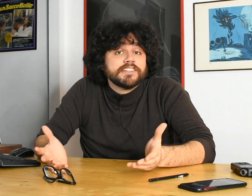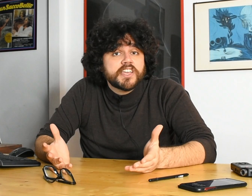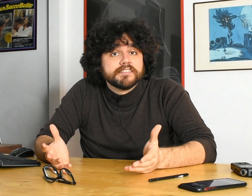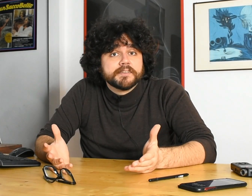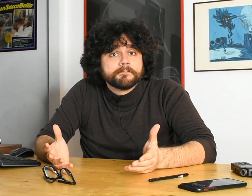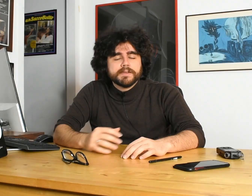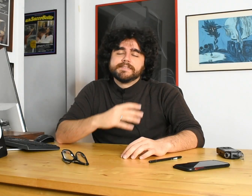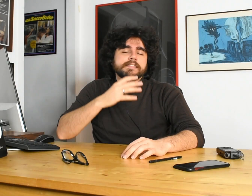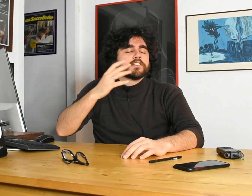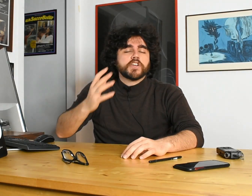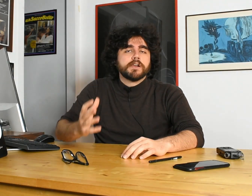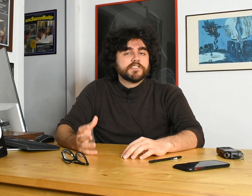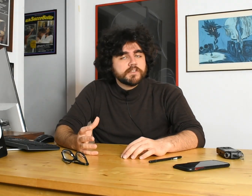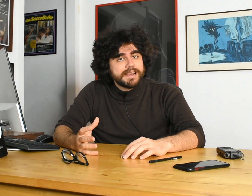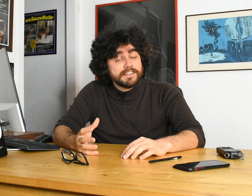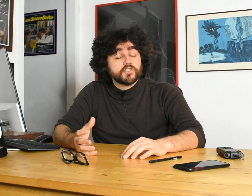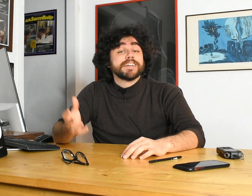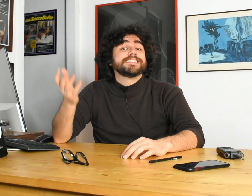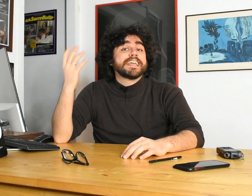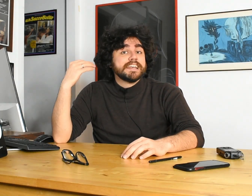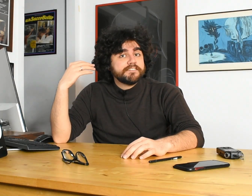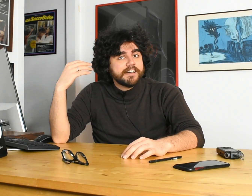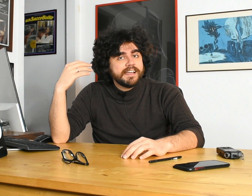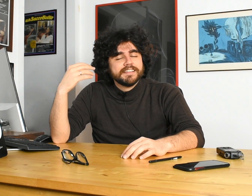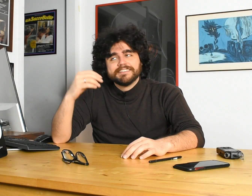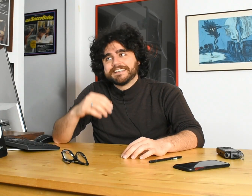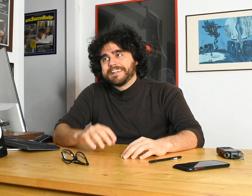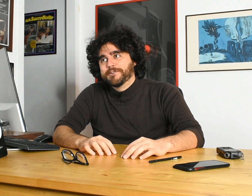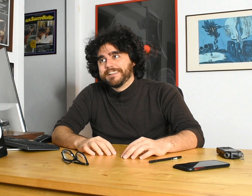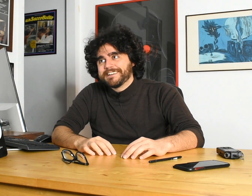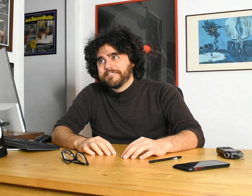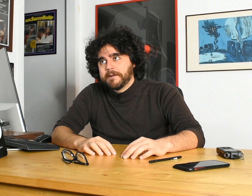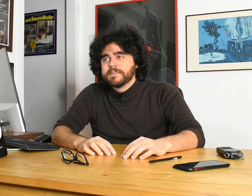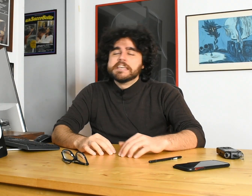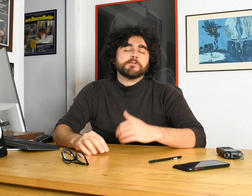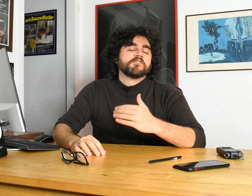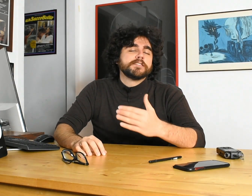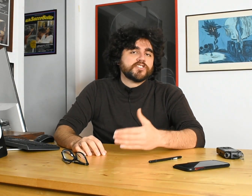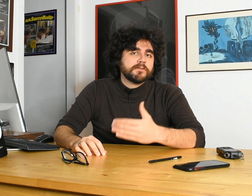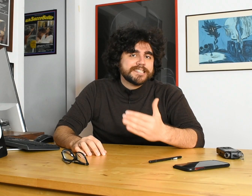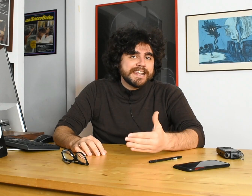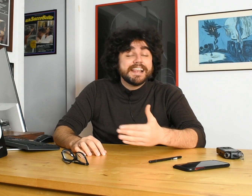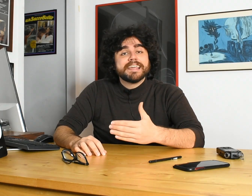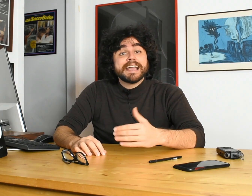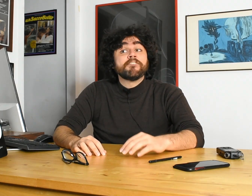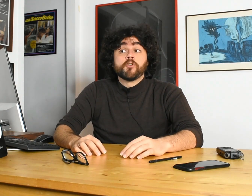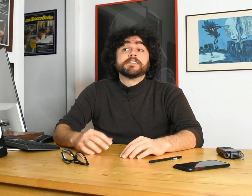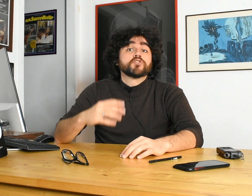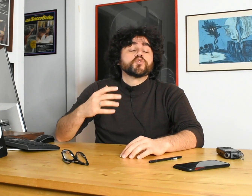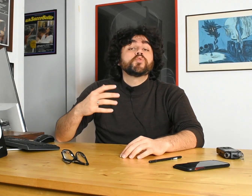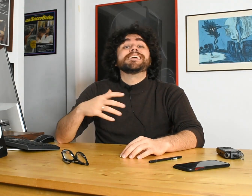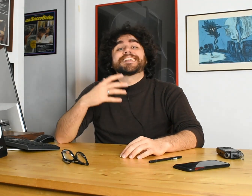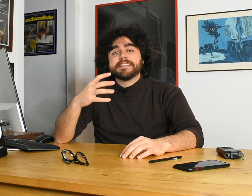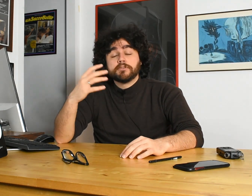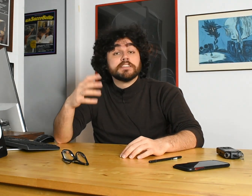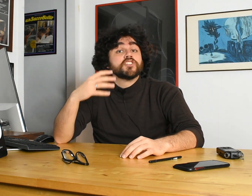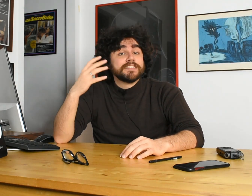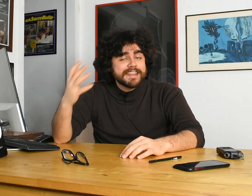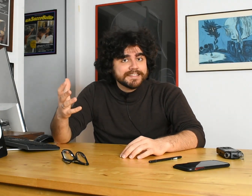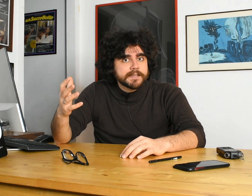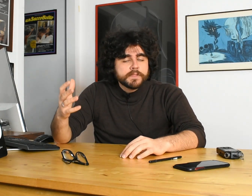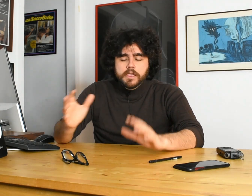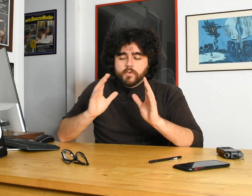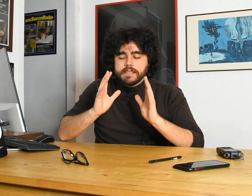vita della gente. Per intenderci, è con la legge di bilancio che tre governi fa, il Movimento 5 Stelle e la Lega avevano messo su il reddito